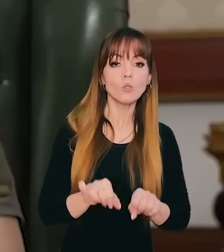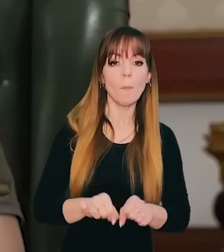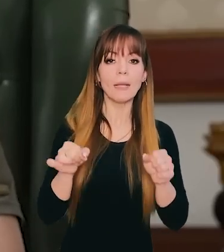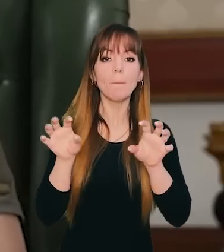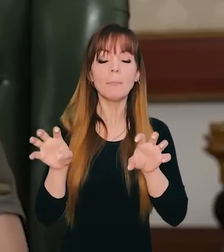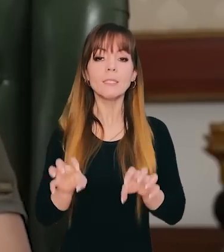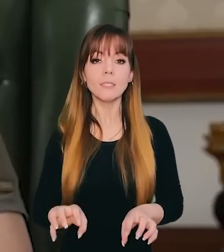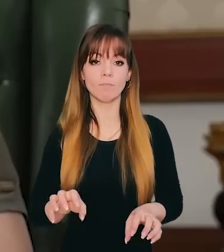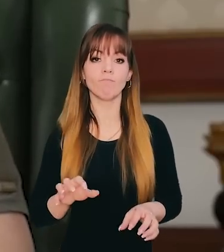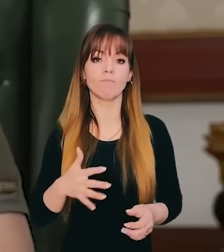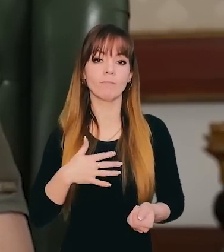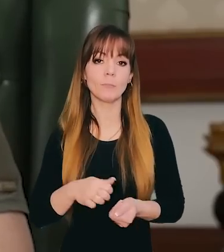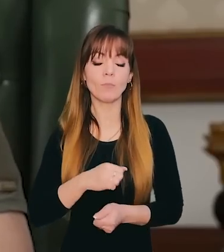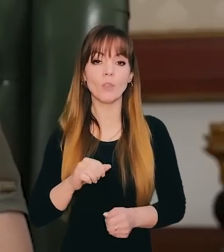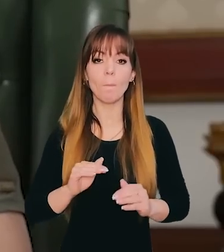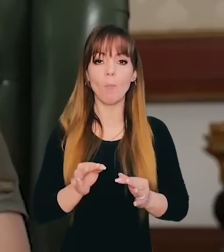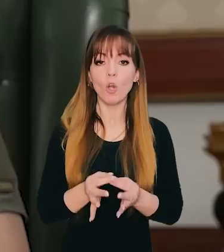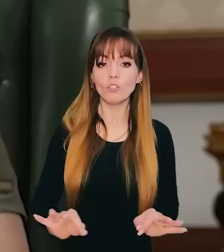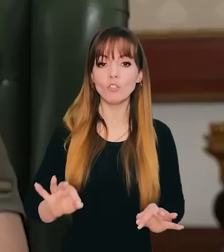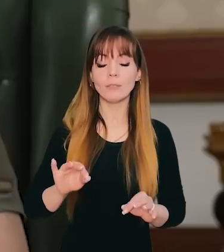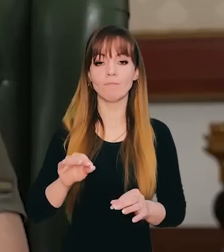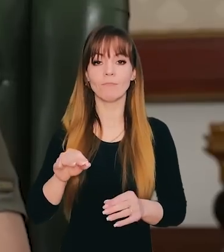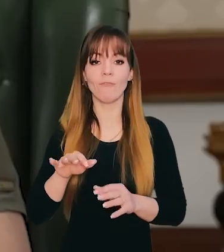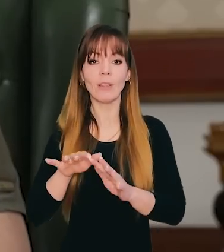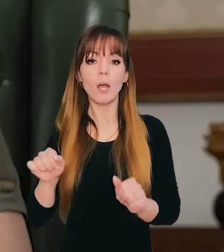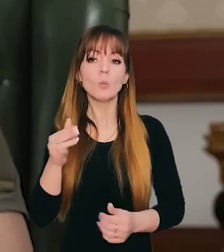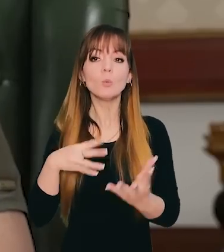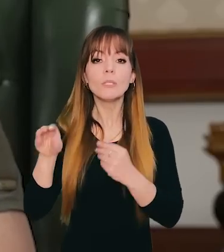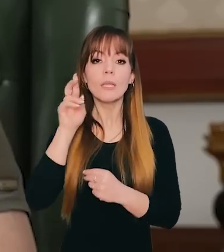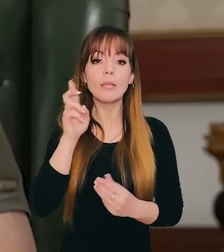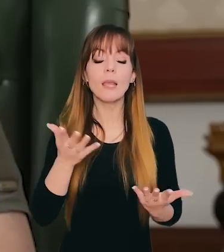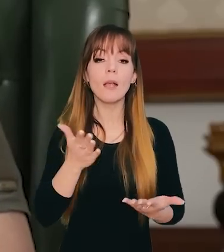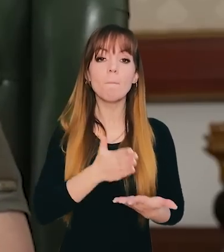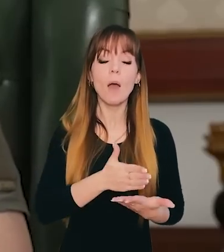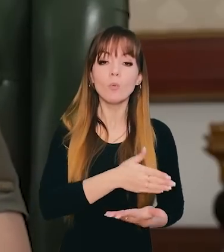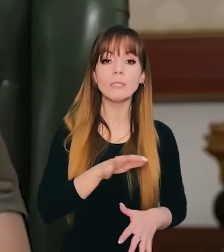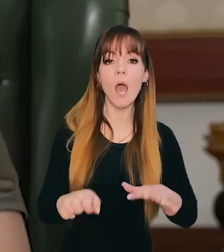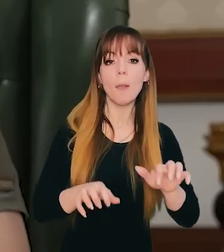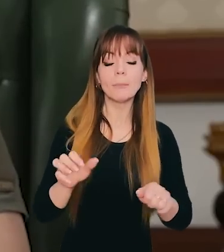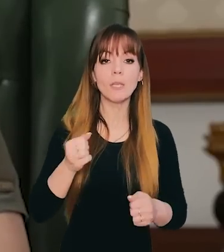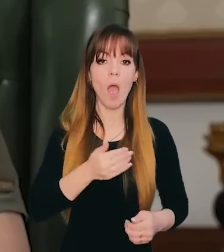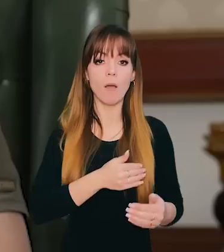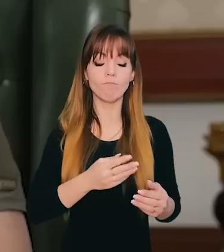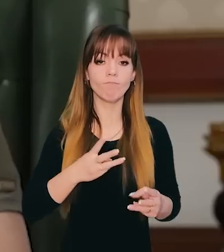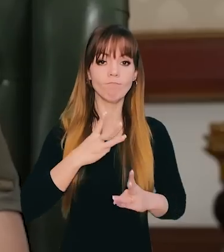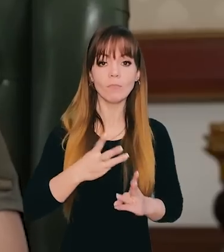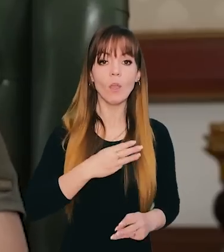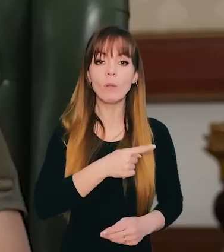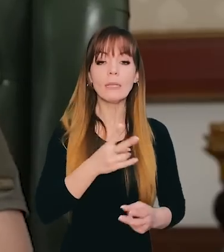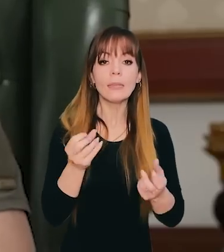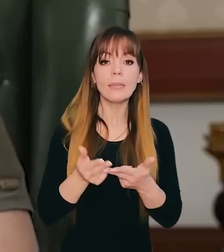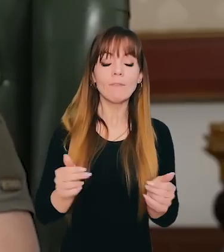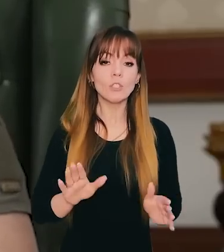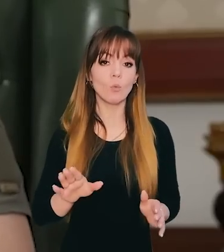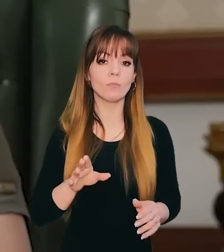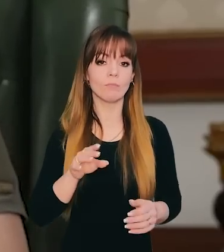зламати принцип демократичної зміни влади в усіх країнах щодо яких мають загарбницьке амбіції вони не